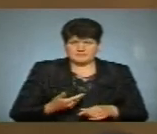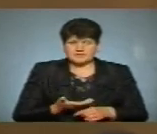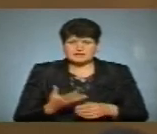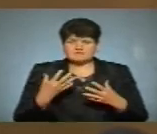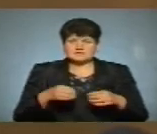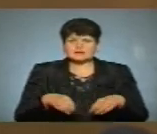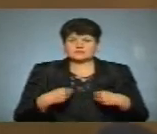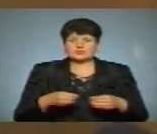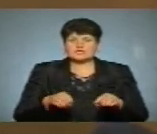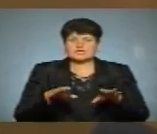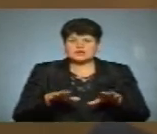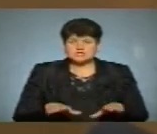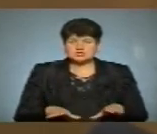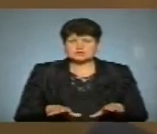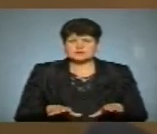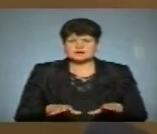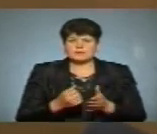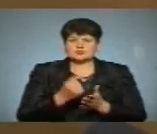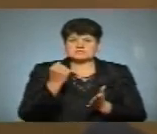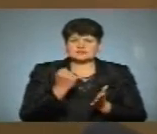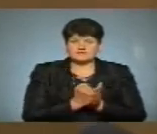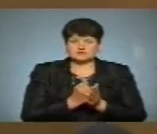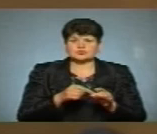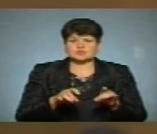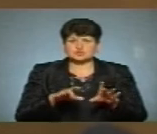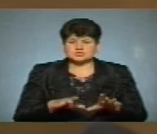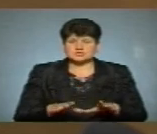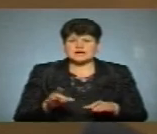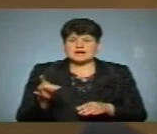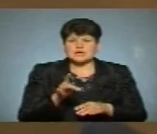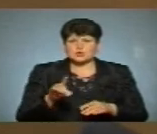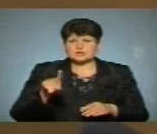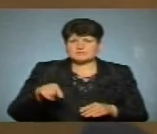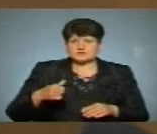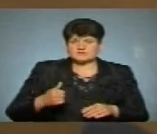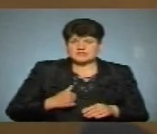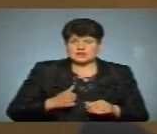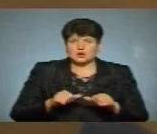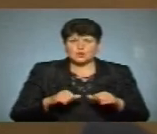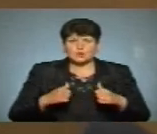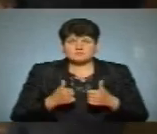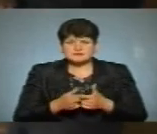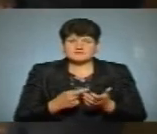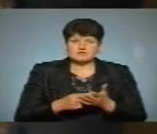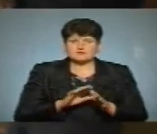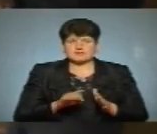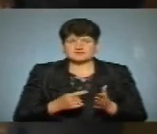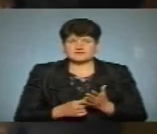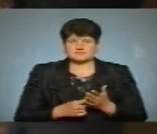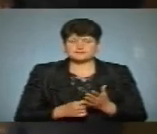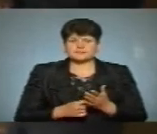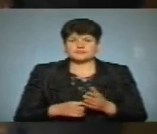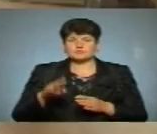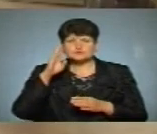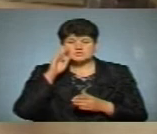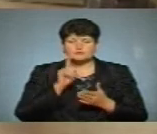вноситься рішення, або затверджується рішення районної призовної комісії, або не підтверджується. Іван Кобільник повинен